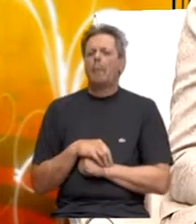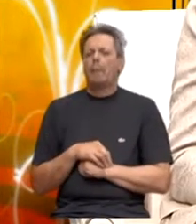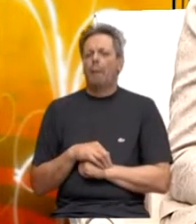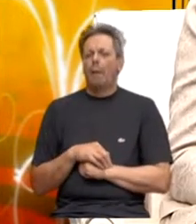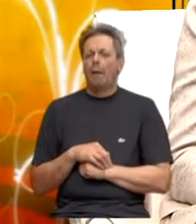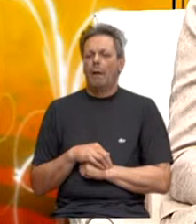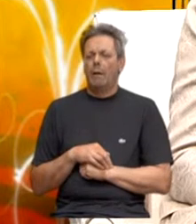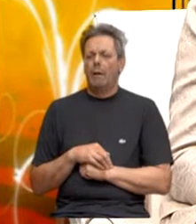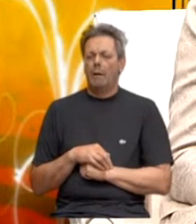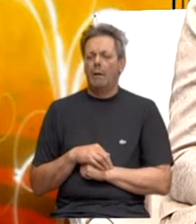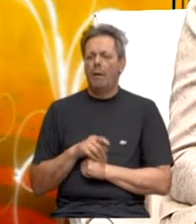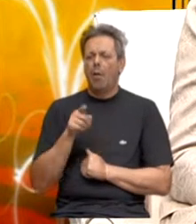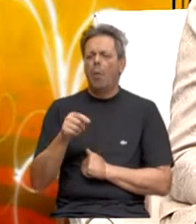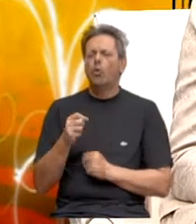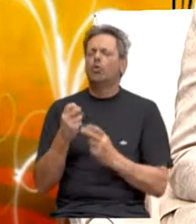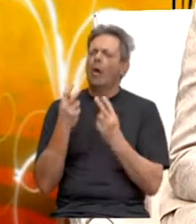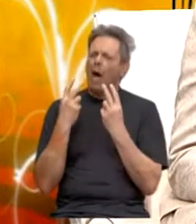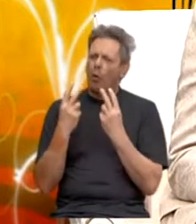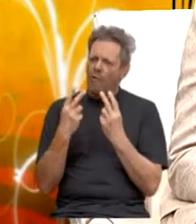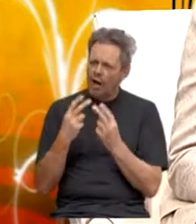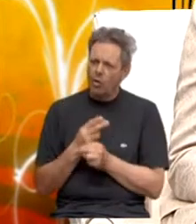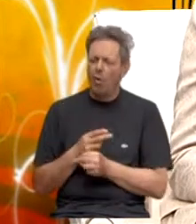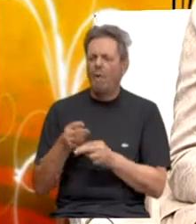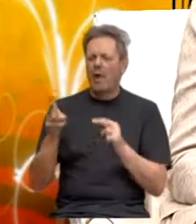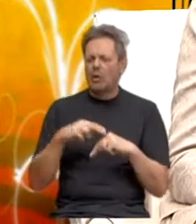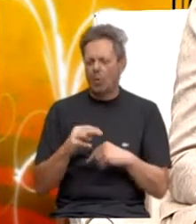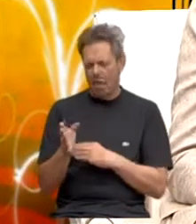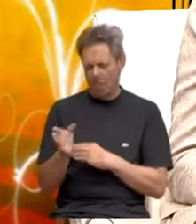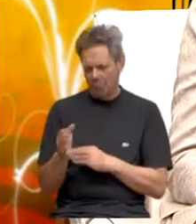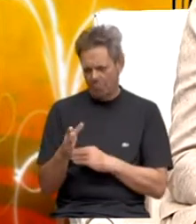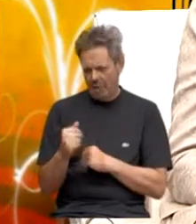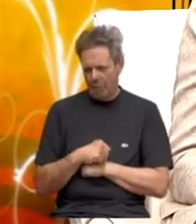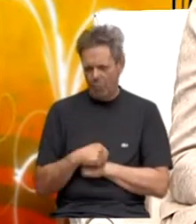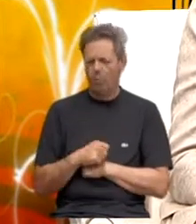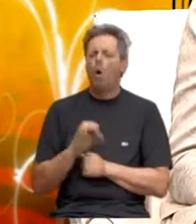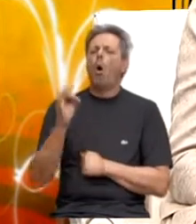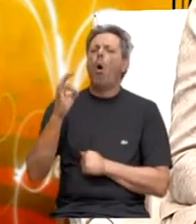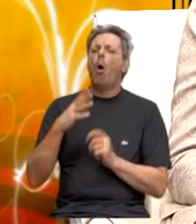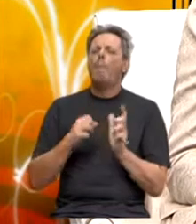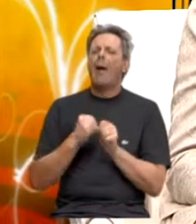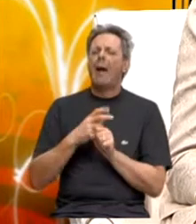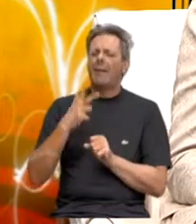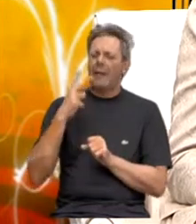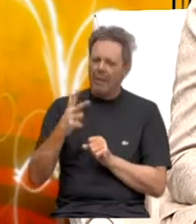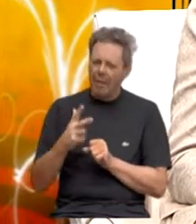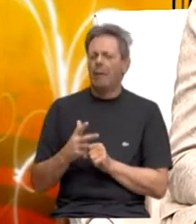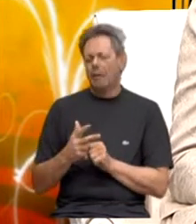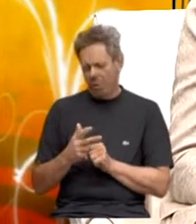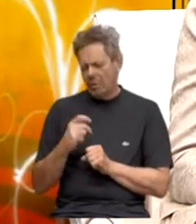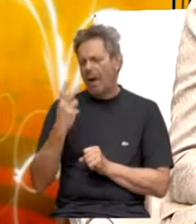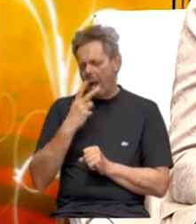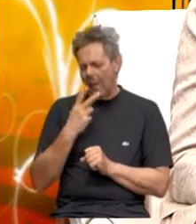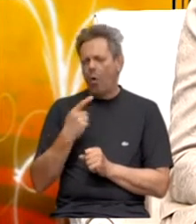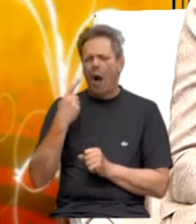studija. Ono što je jako bitno, opet se vraćamo na ribu, omega-3 masne kiseline. Ako ih ne možemo dovoljno uzeti, onda je njih